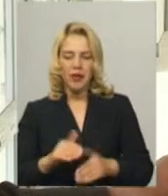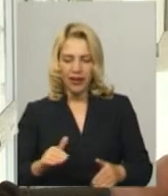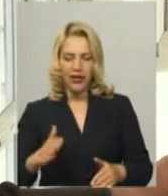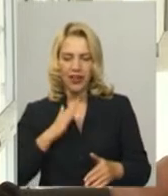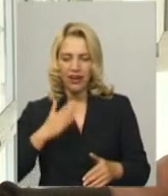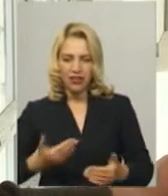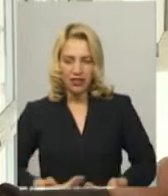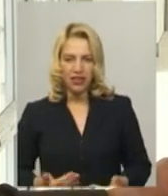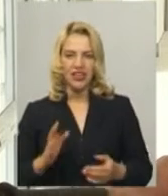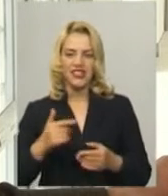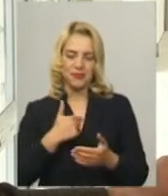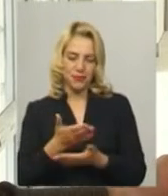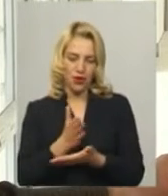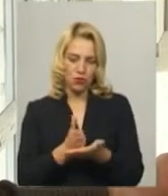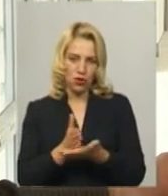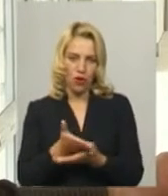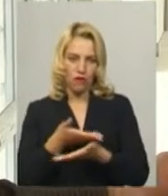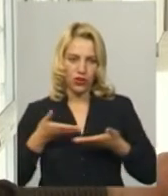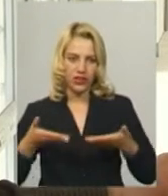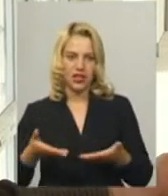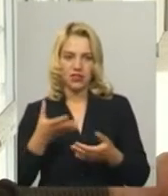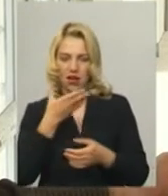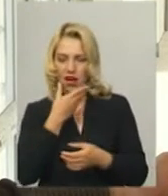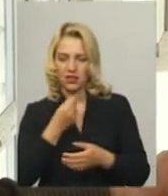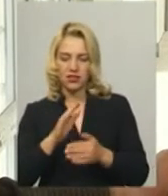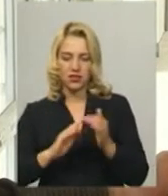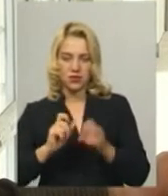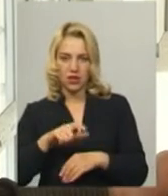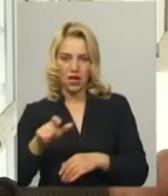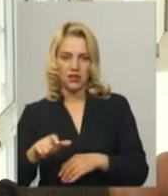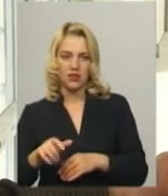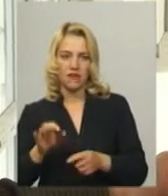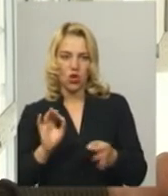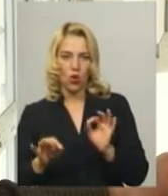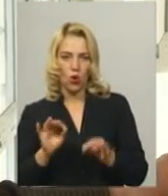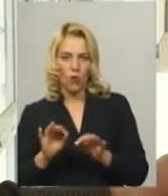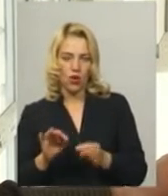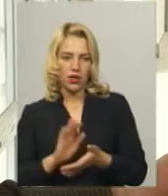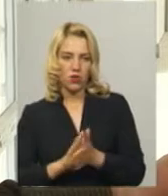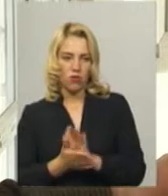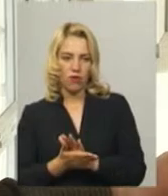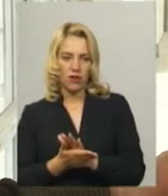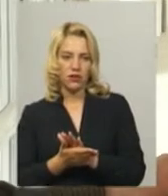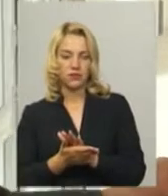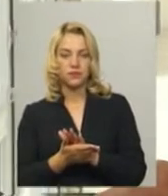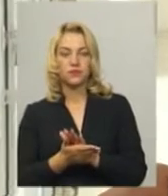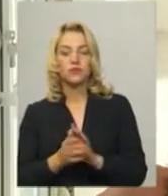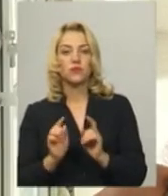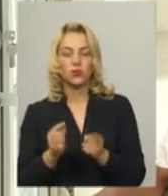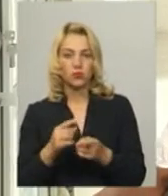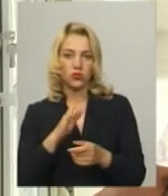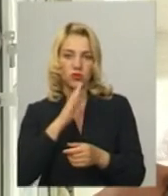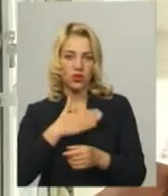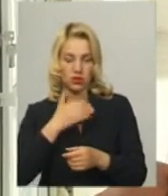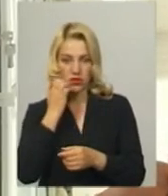живемо, і хочемо, щоб нас обслуговували гарні спеціалісти і в нормальних умовах. Тому наша